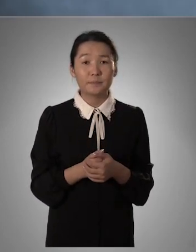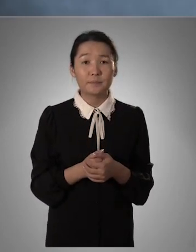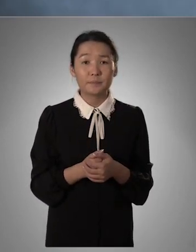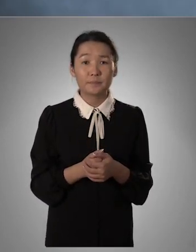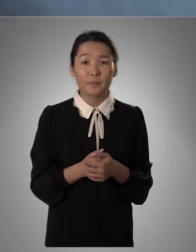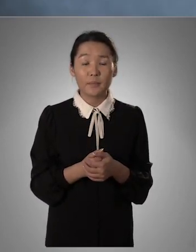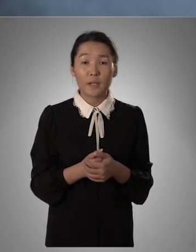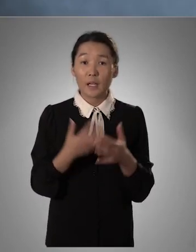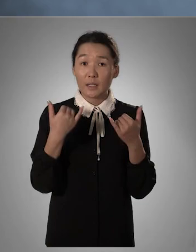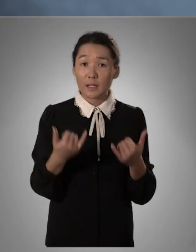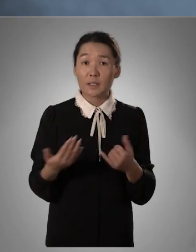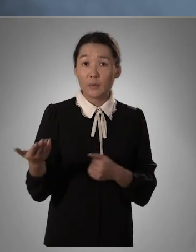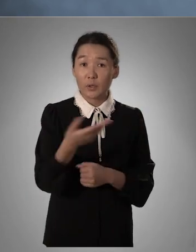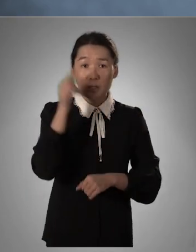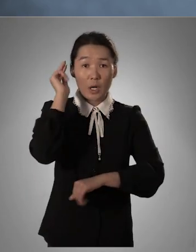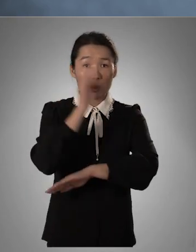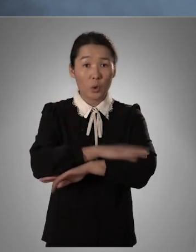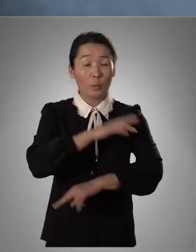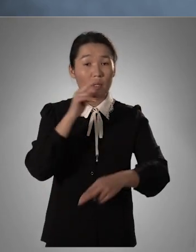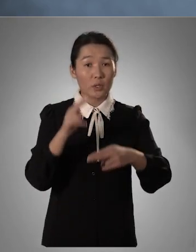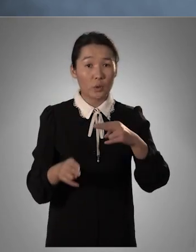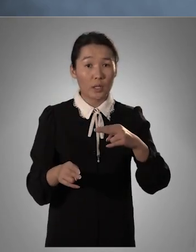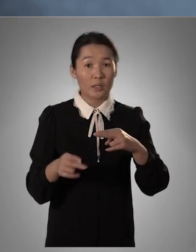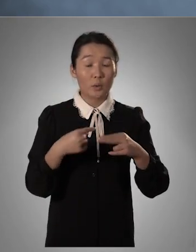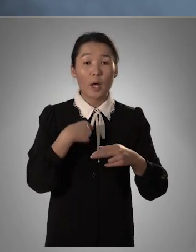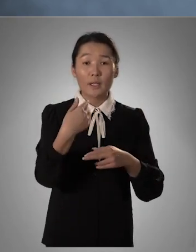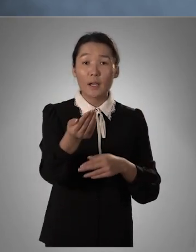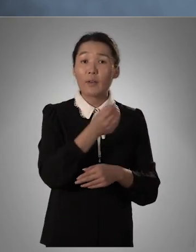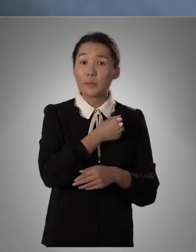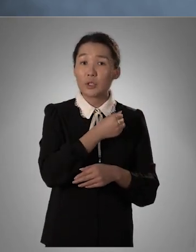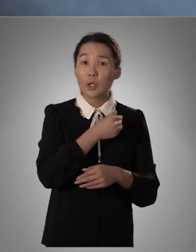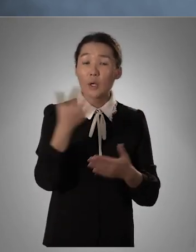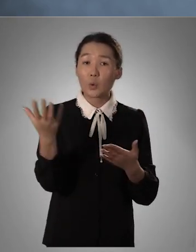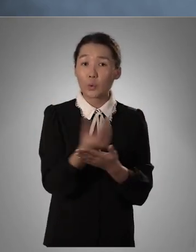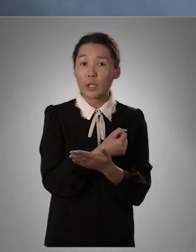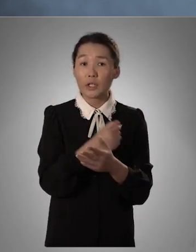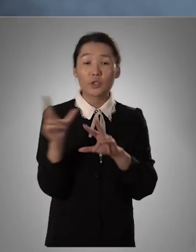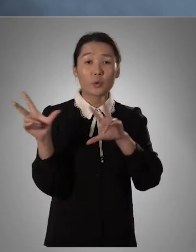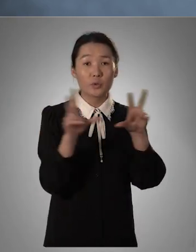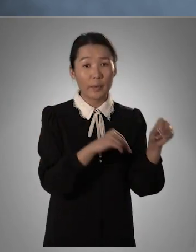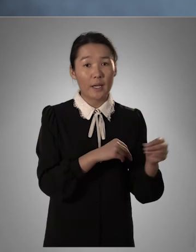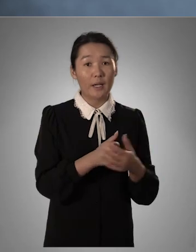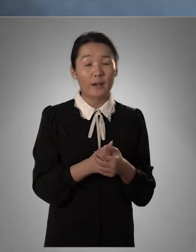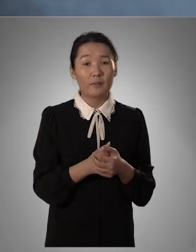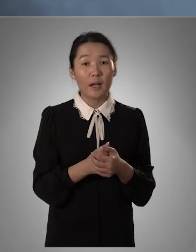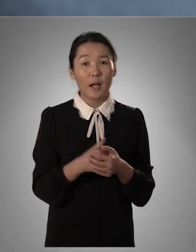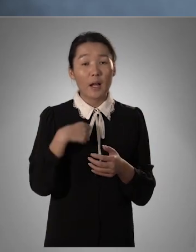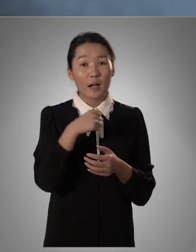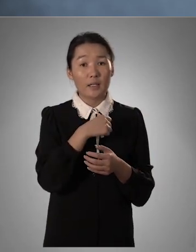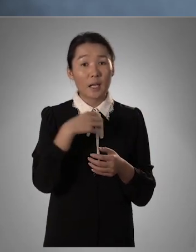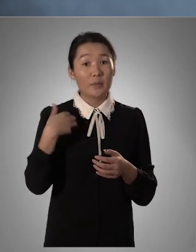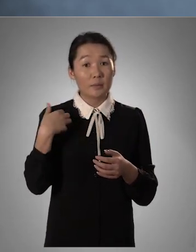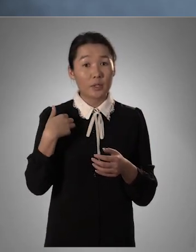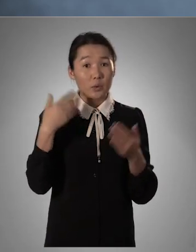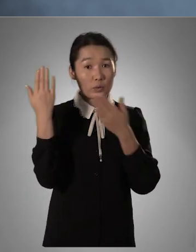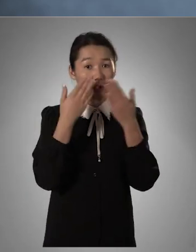ну а на сегодня наш урок подошёл к концу я вам всем желаю удачи успехов а сам спешу читать комментарии в